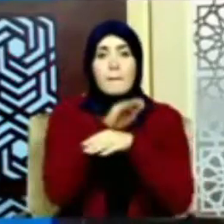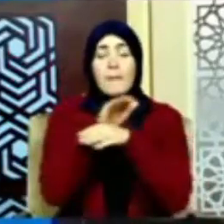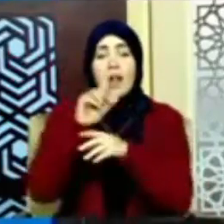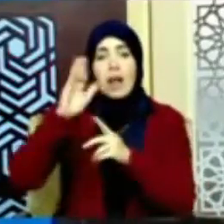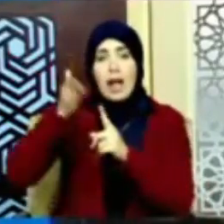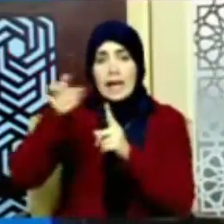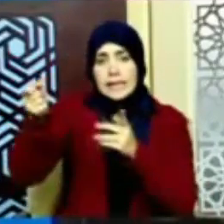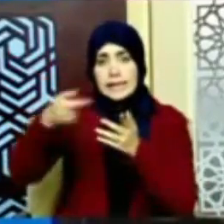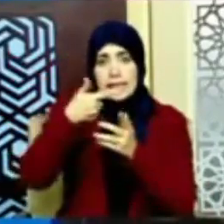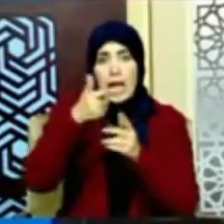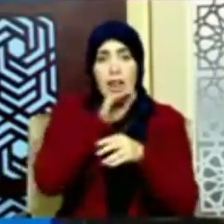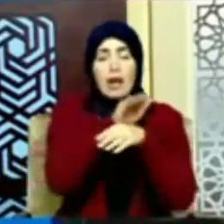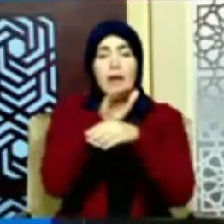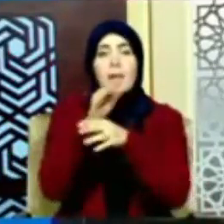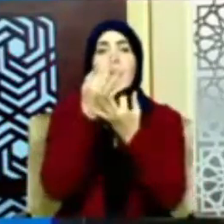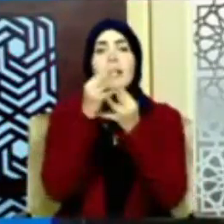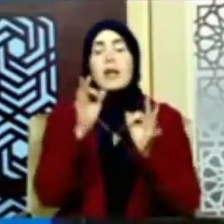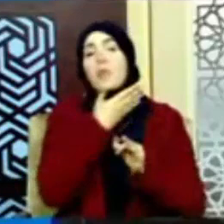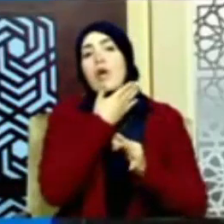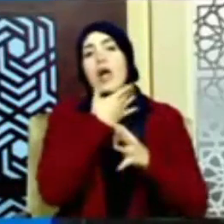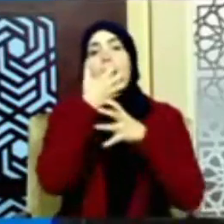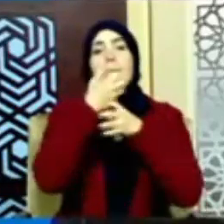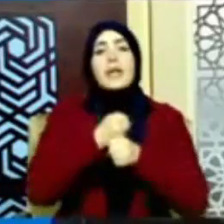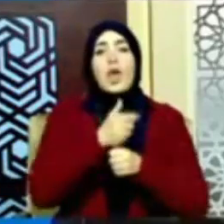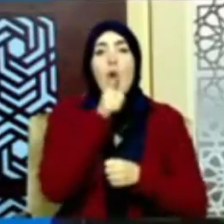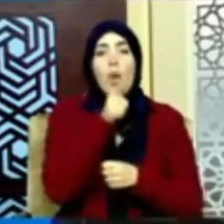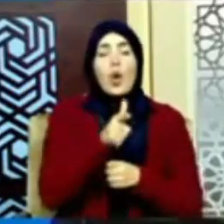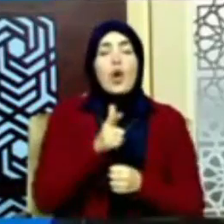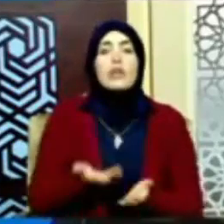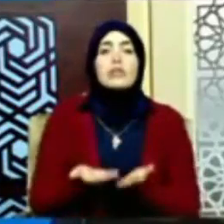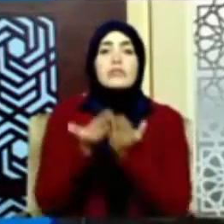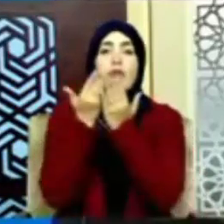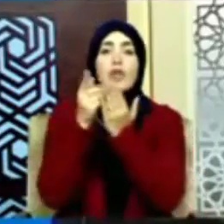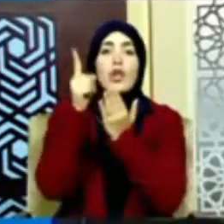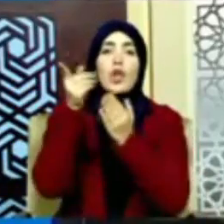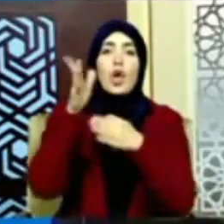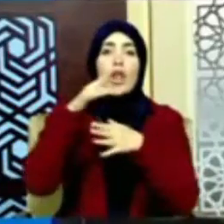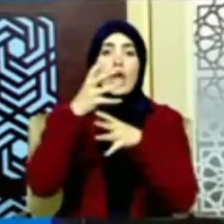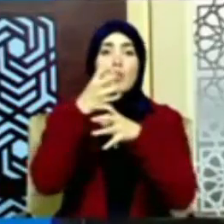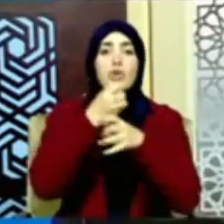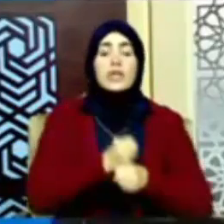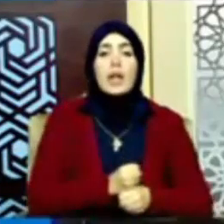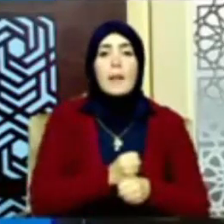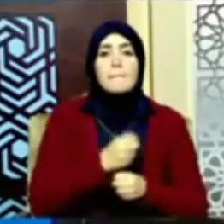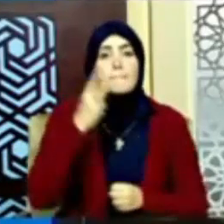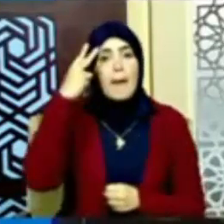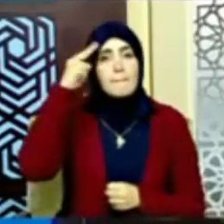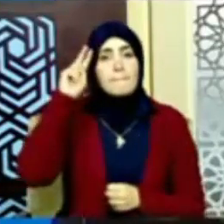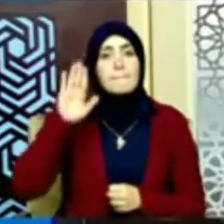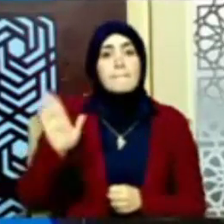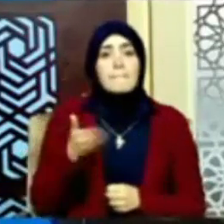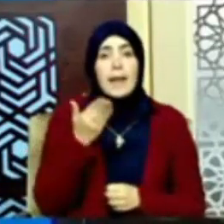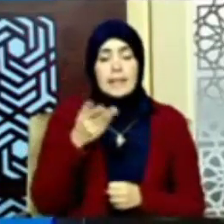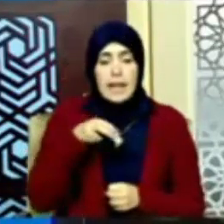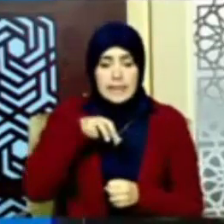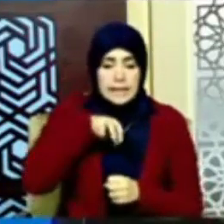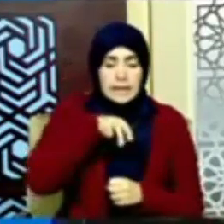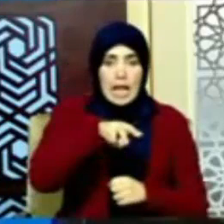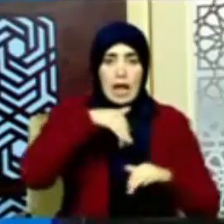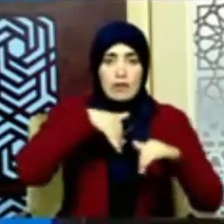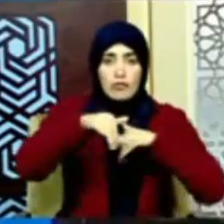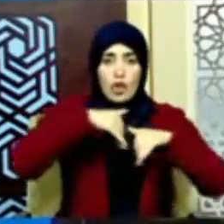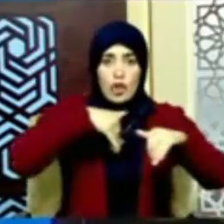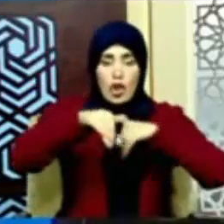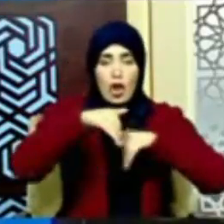وأدى الأمانة، وقال صلى الله عليه وسلم: من سلك طريقا